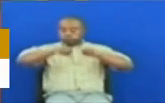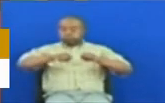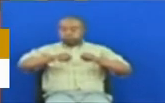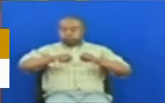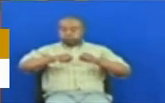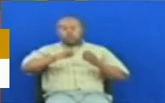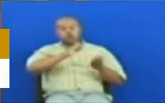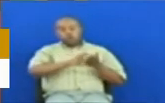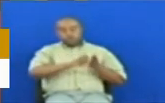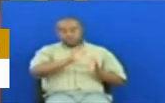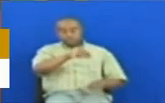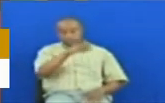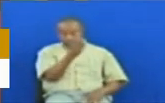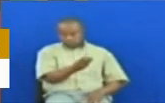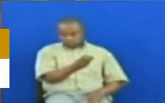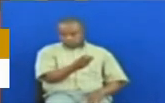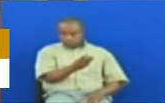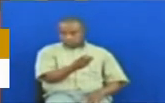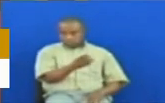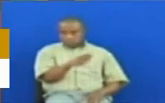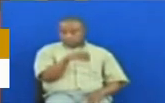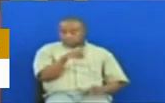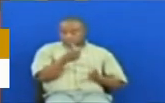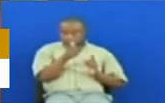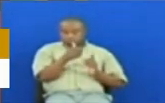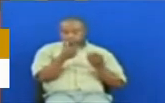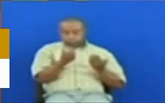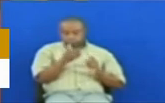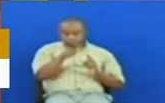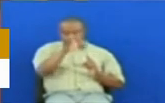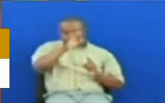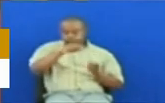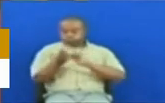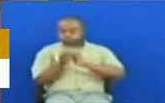and shall be eligible for appointment after rotation.